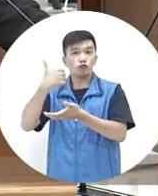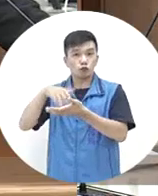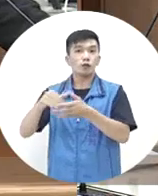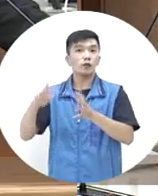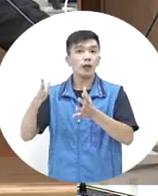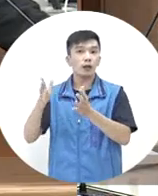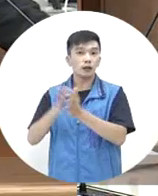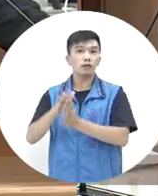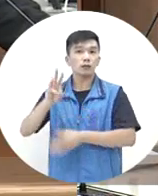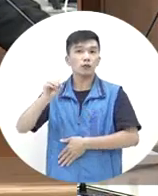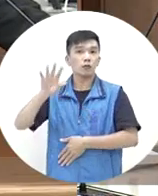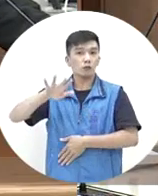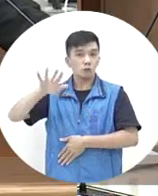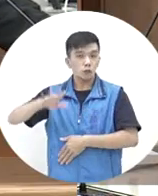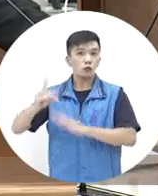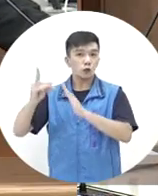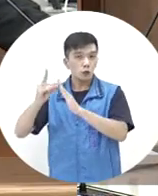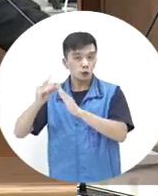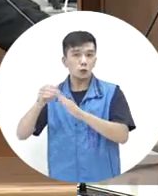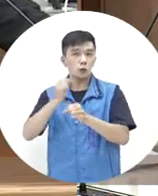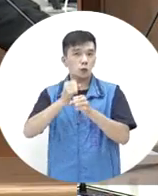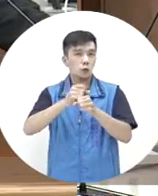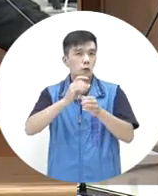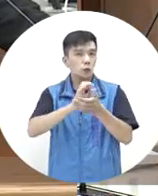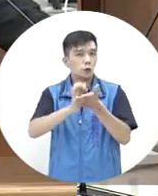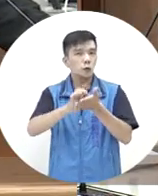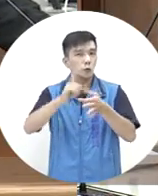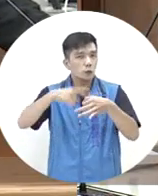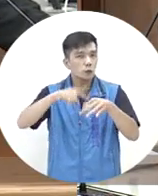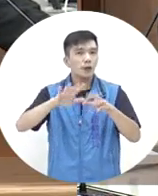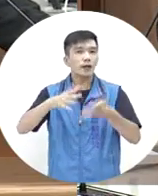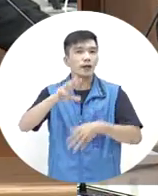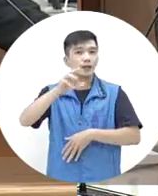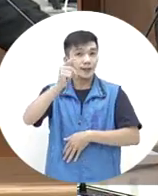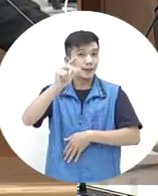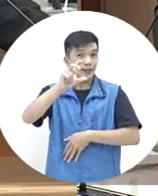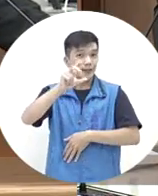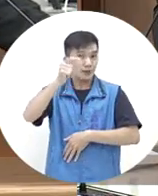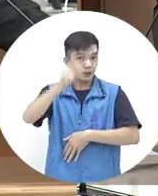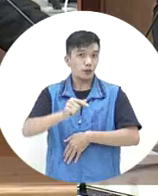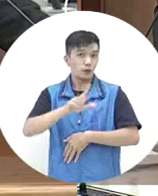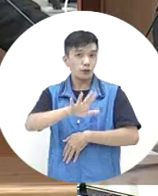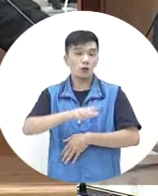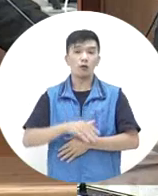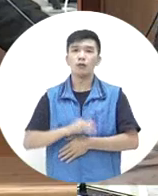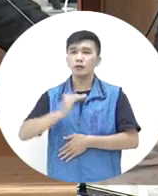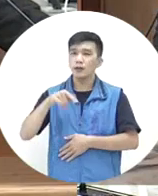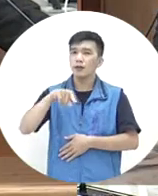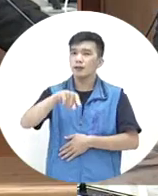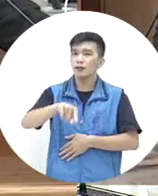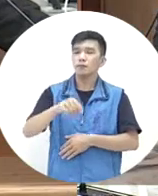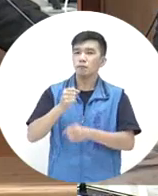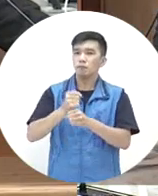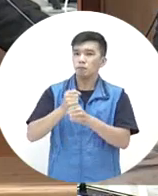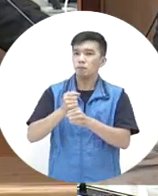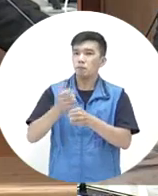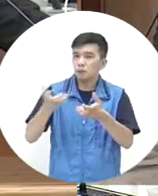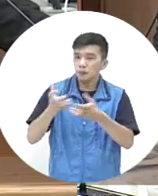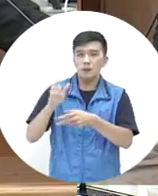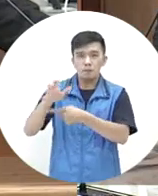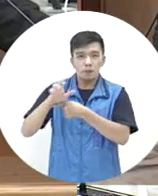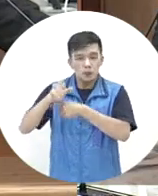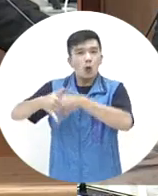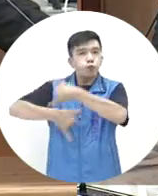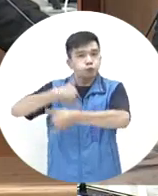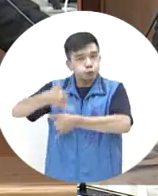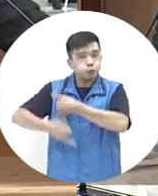有70亿啊。 对。 虽然没有那么大，但是攸关这些农民的生计，我们必须要做好及时